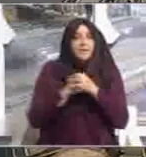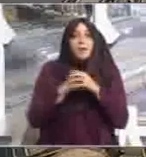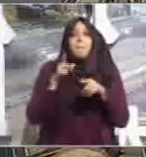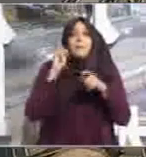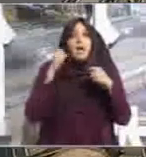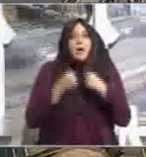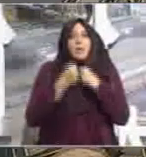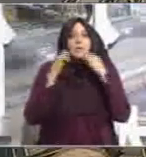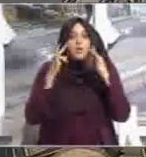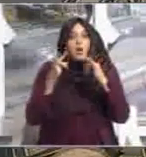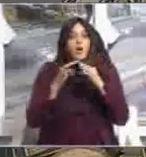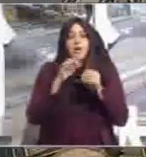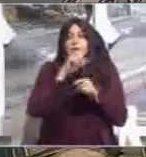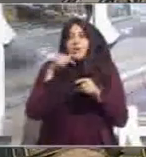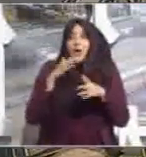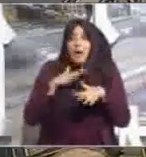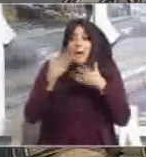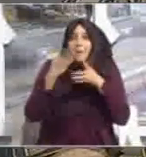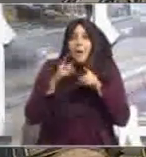نفس الوقت يهابه،